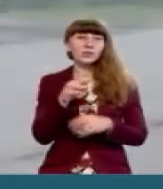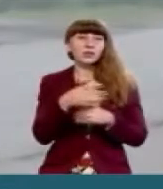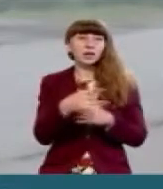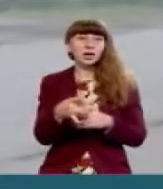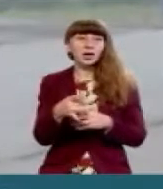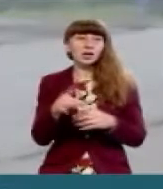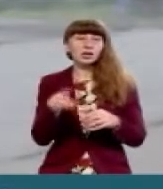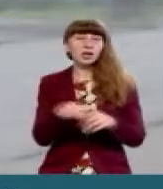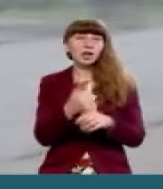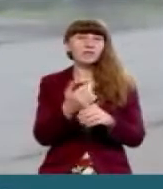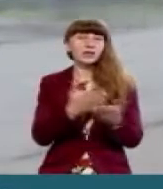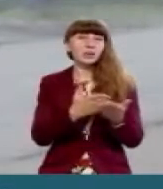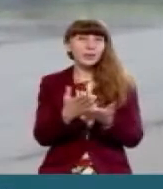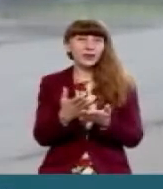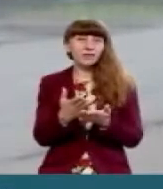бірі болып табылады.